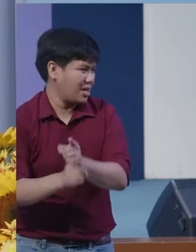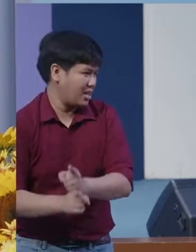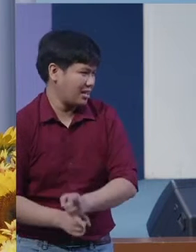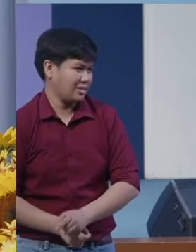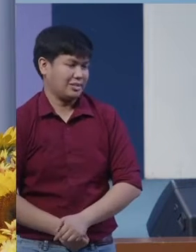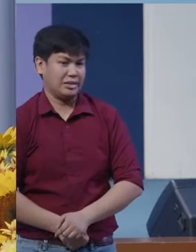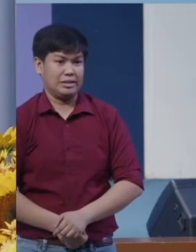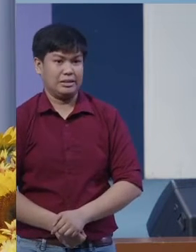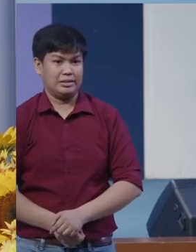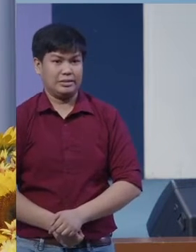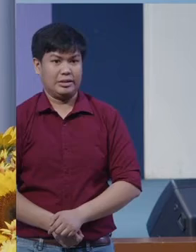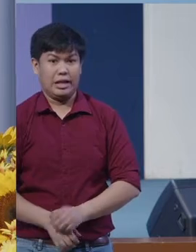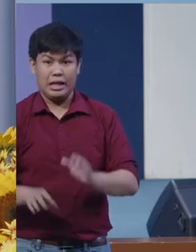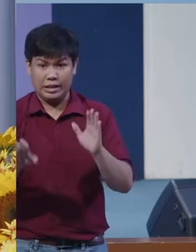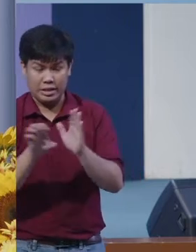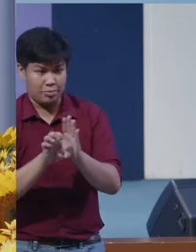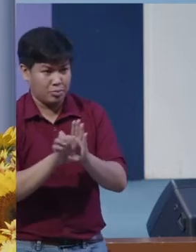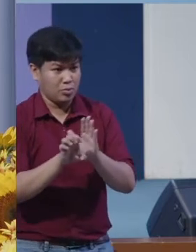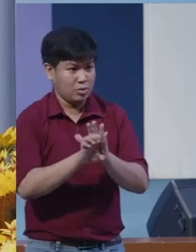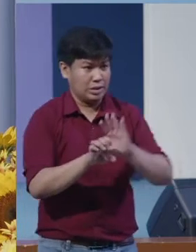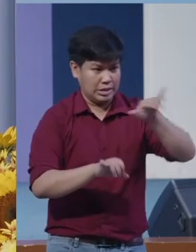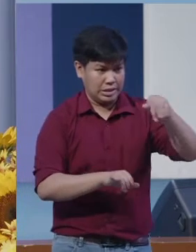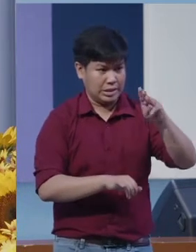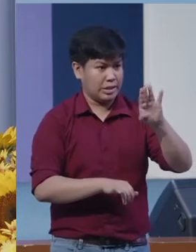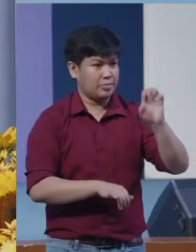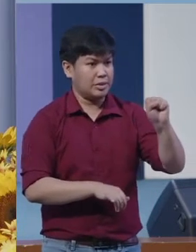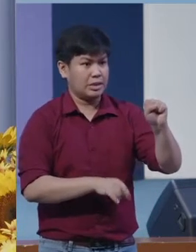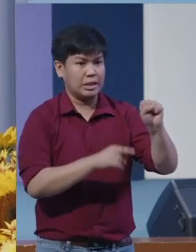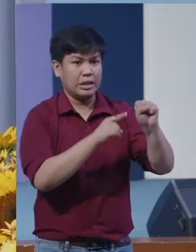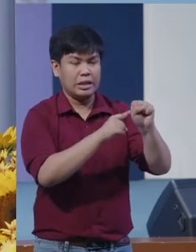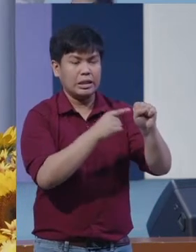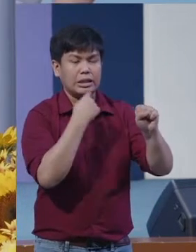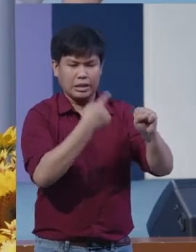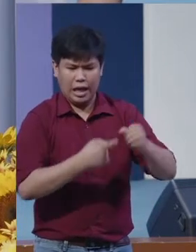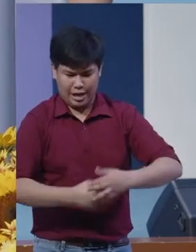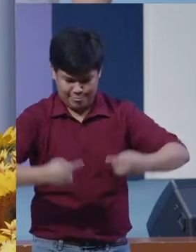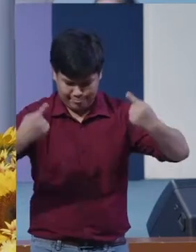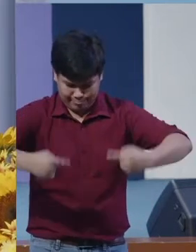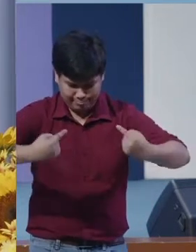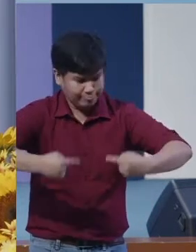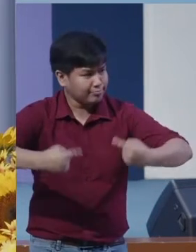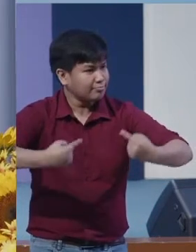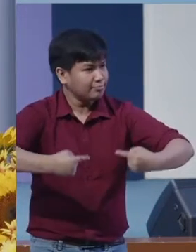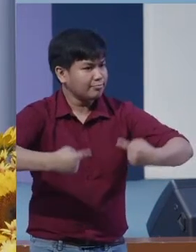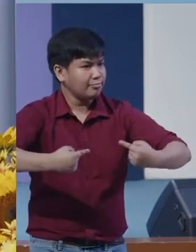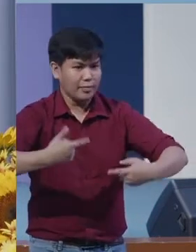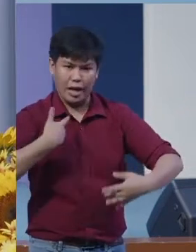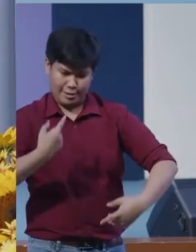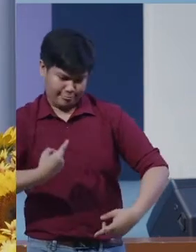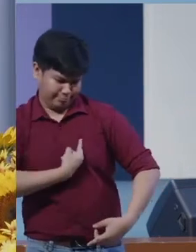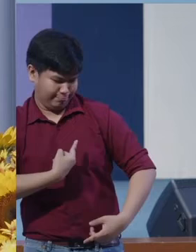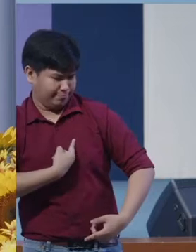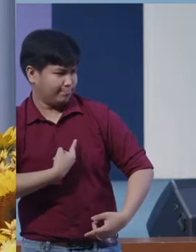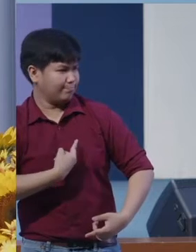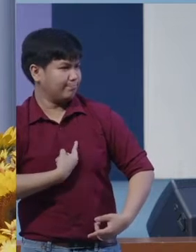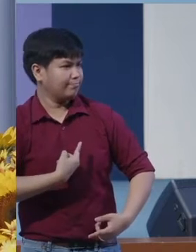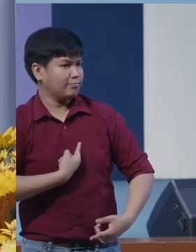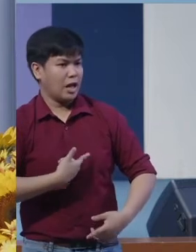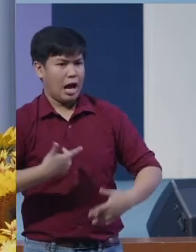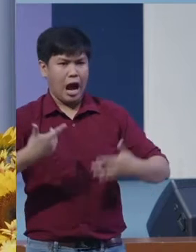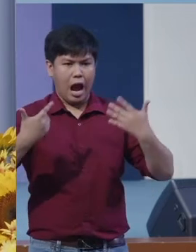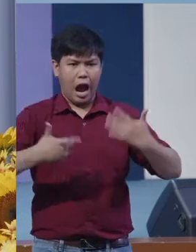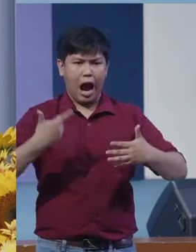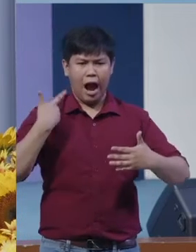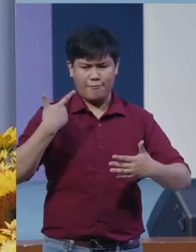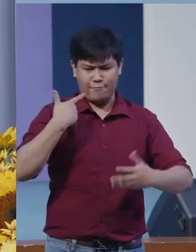yung senaryo dito sa church na sinulatan ni James. May mga pag-aaway. So may mga guilty ng pag-aaway. May mga guilty ng